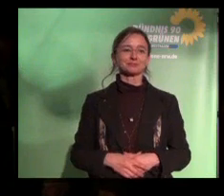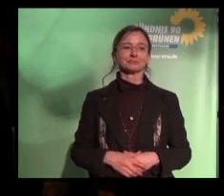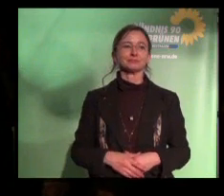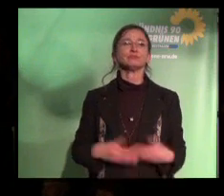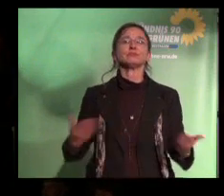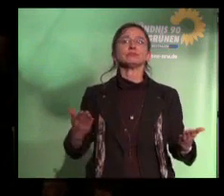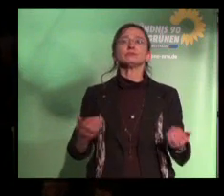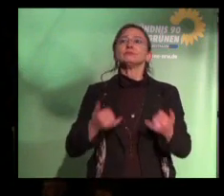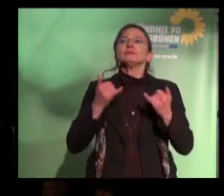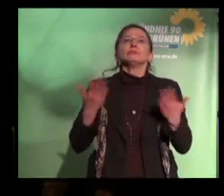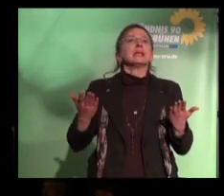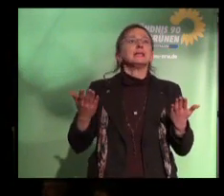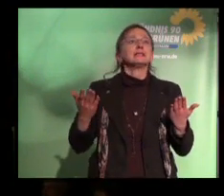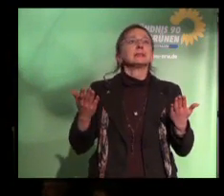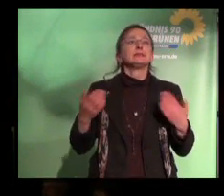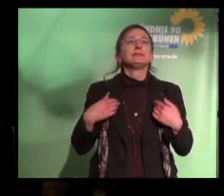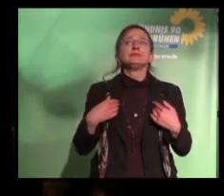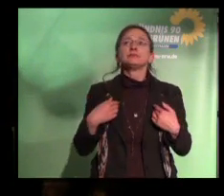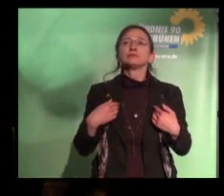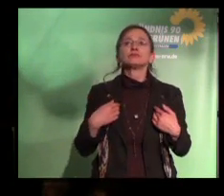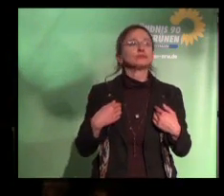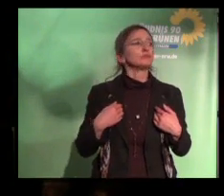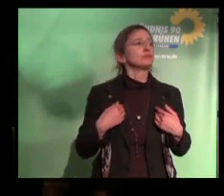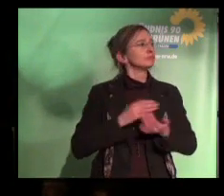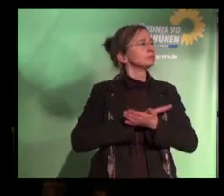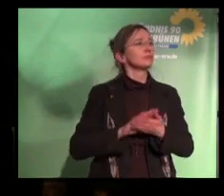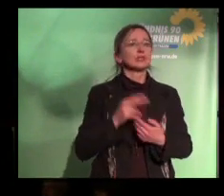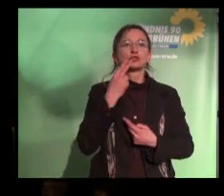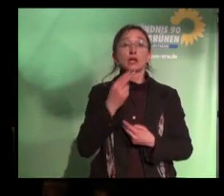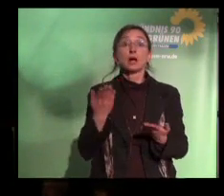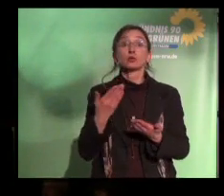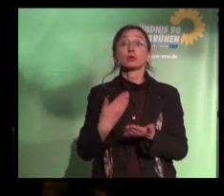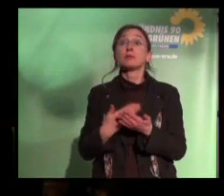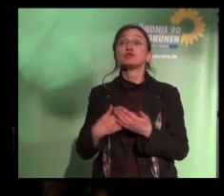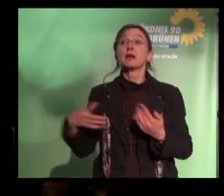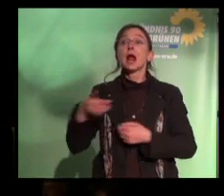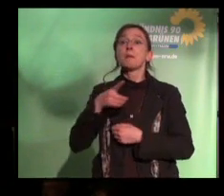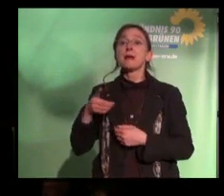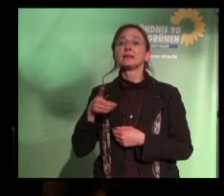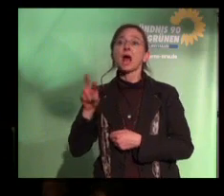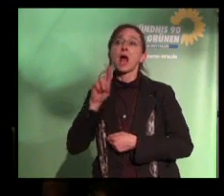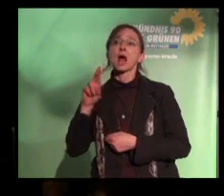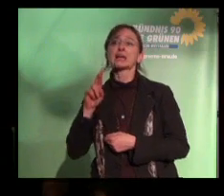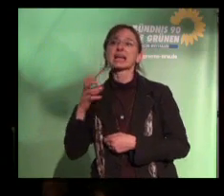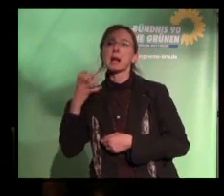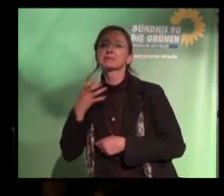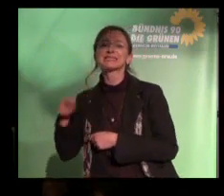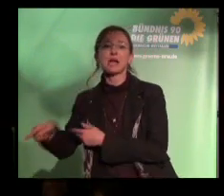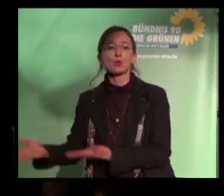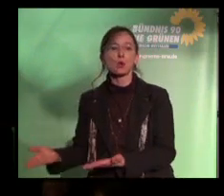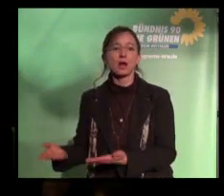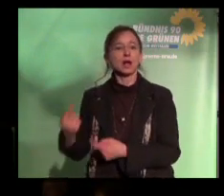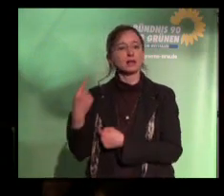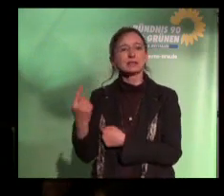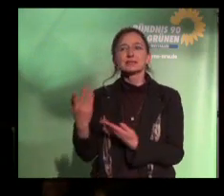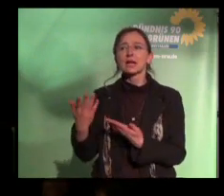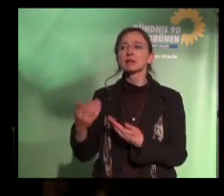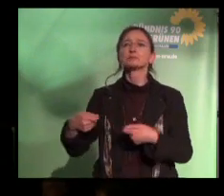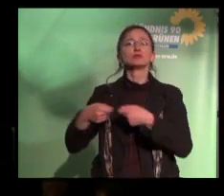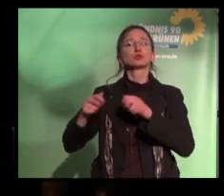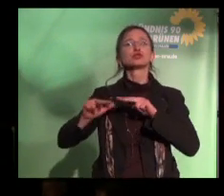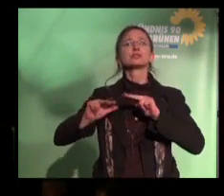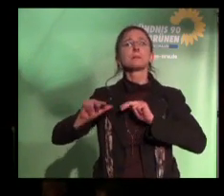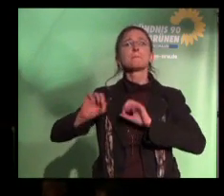Gucken wir uns doch die Einzelnen mal an. Ja, das ist einmal Peter Ramsauer, Bundesminister für Verkehr, Bau und